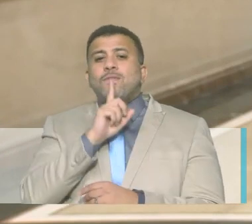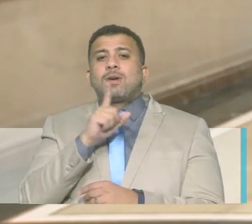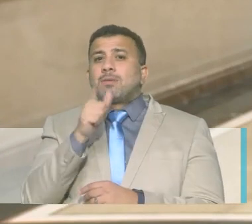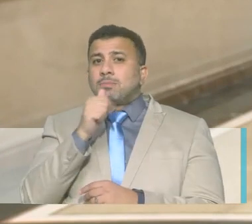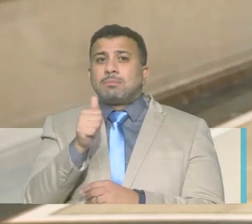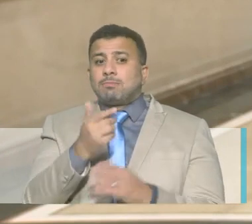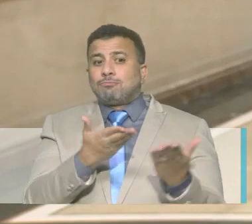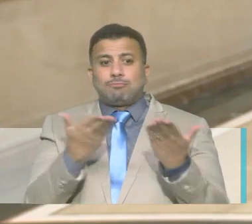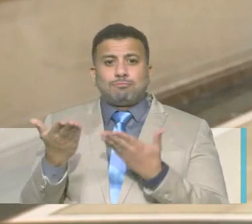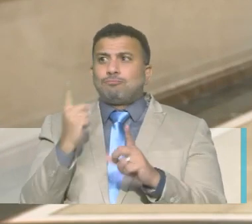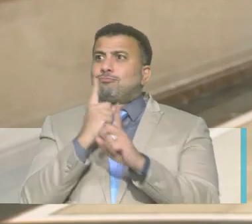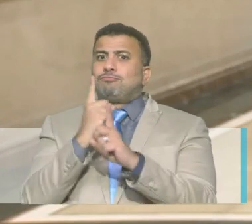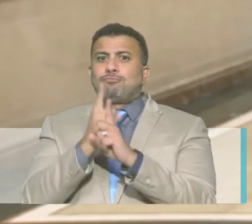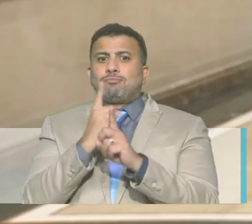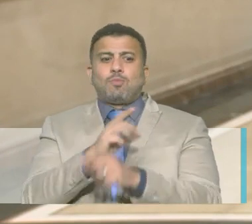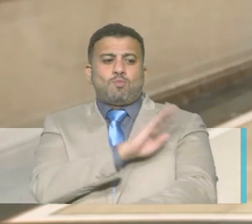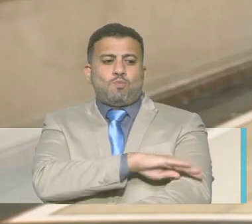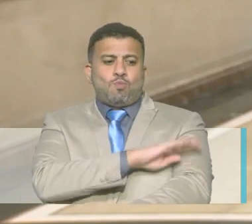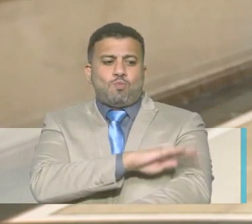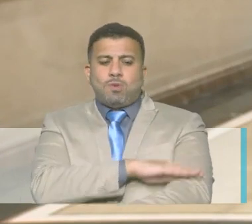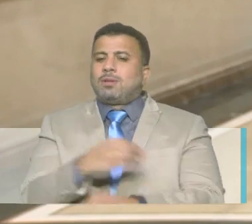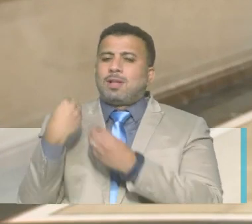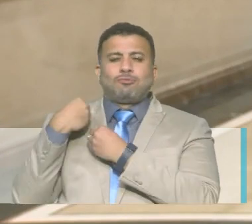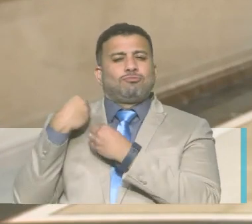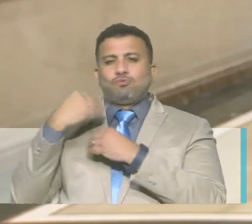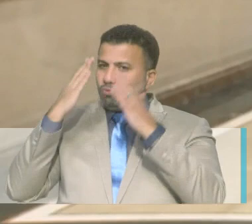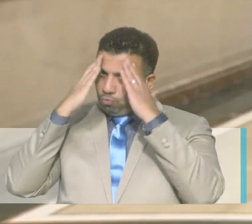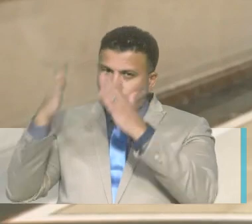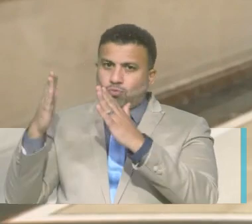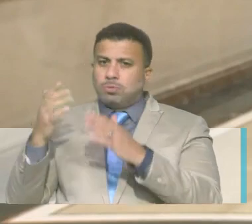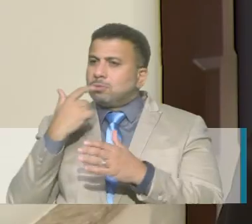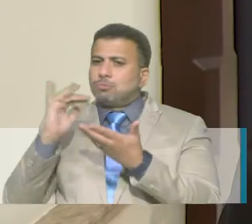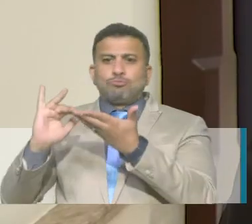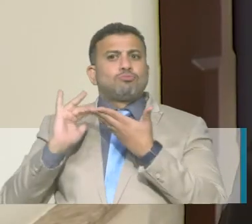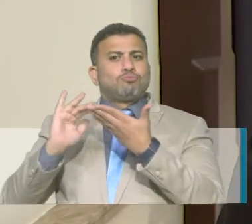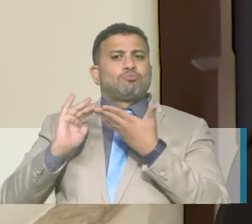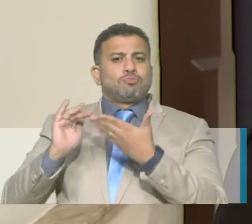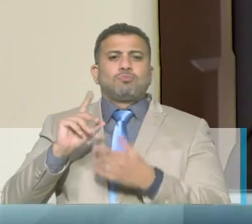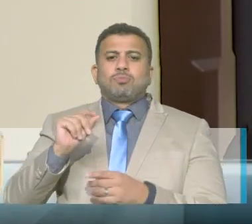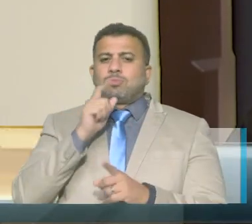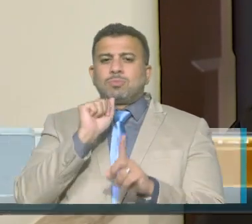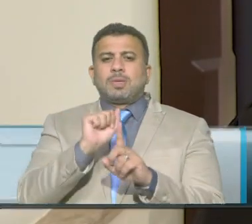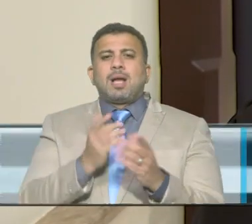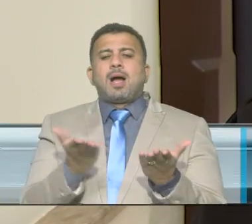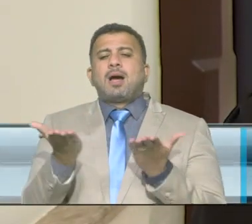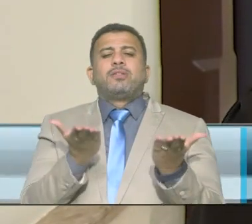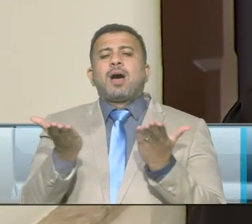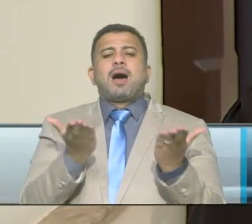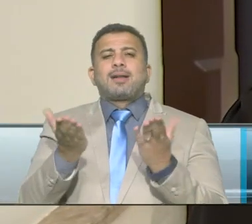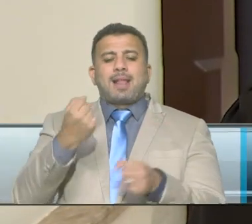من أروع الاستضافات، وموظفينها يزاهم الله خير وايد متساهلين ويانا. تخصصي هو تخصص إدارة